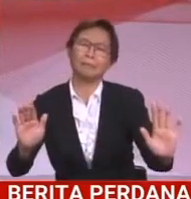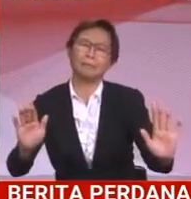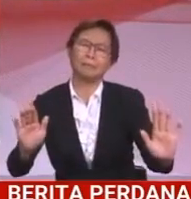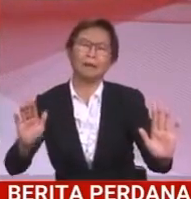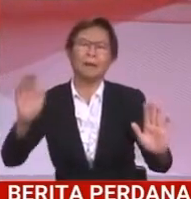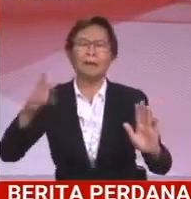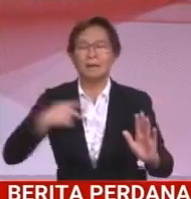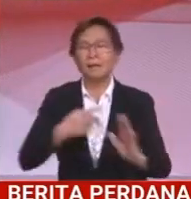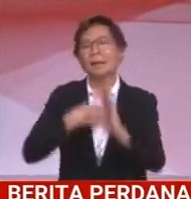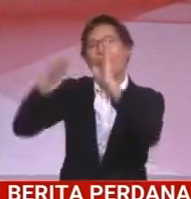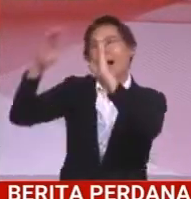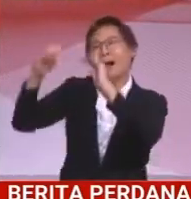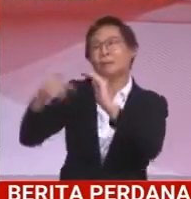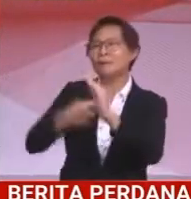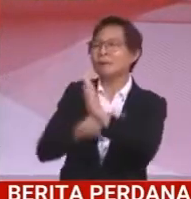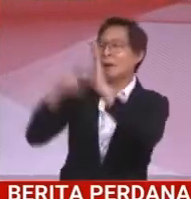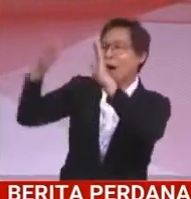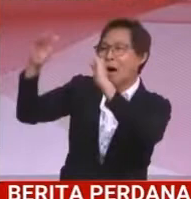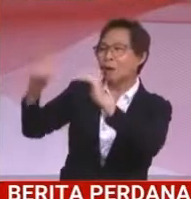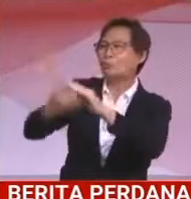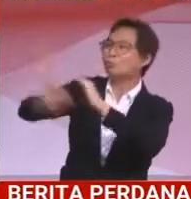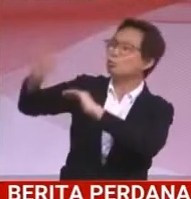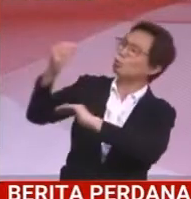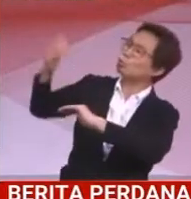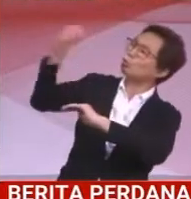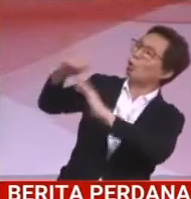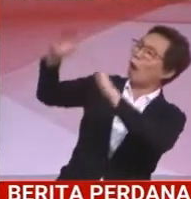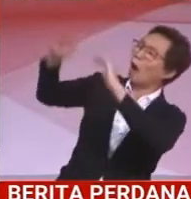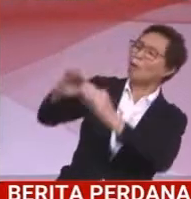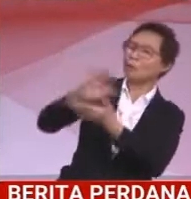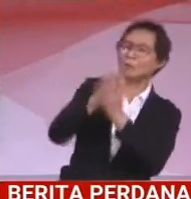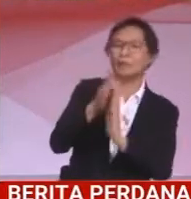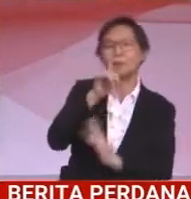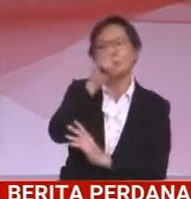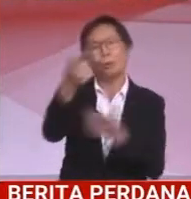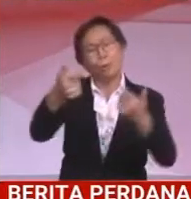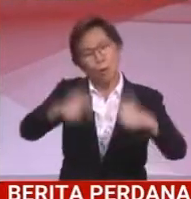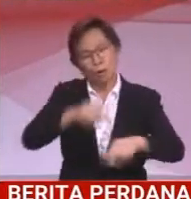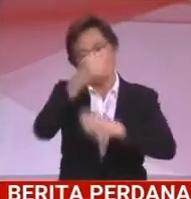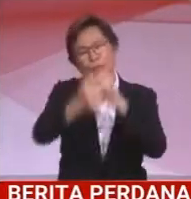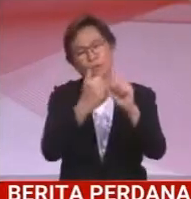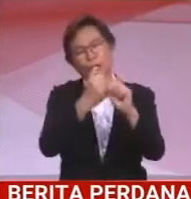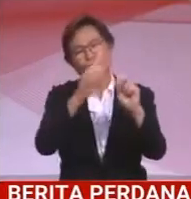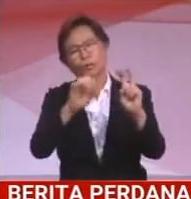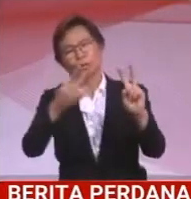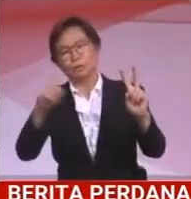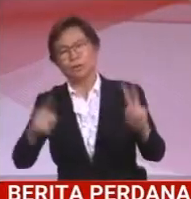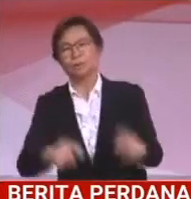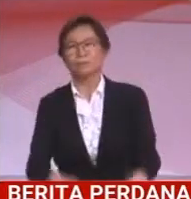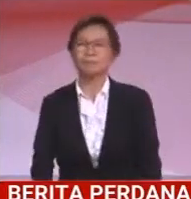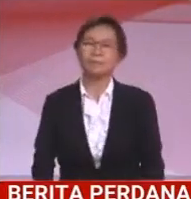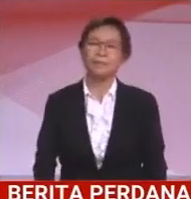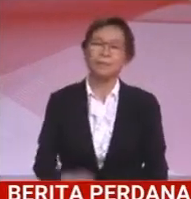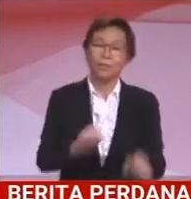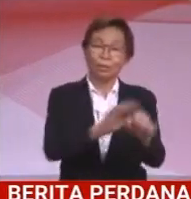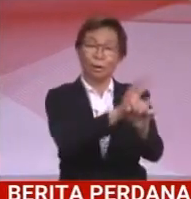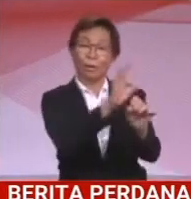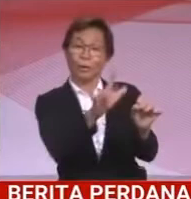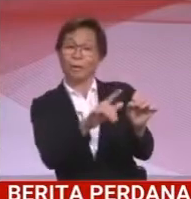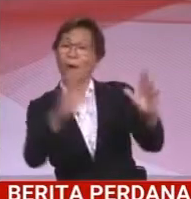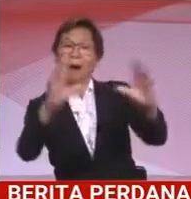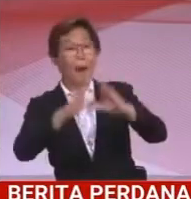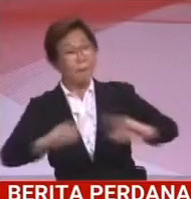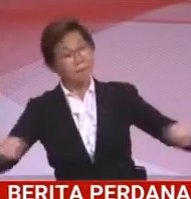apa yang kita harapkan pada yang lepas-lepas itu akan menjadi kenyataan pada tahun akan datang. Itulah, kalau COVID sudah dah tak